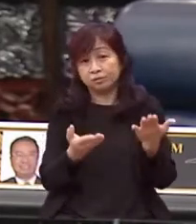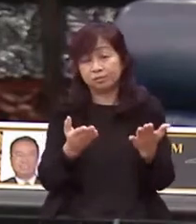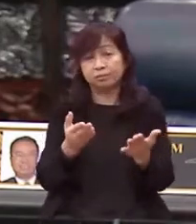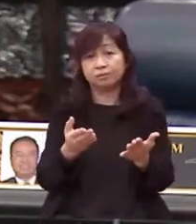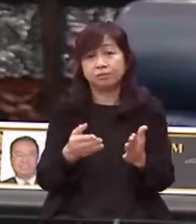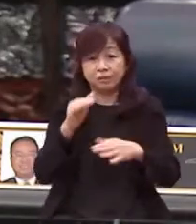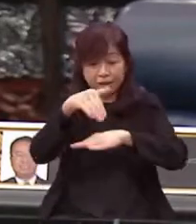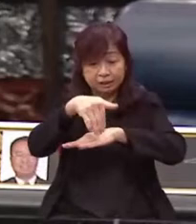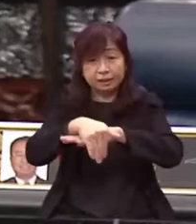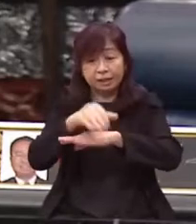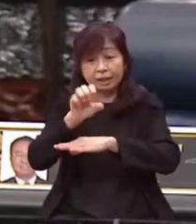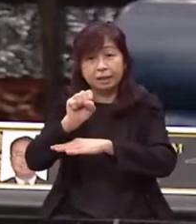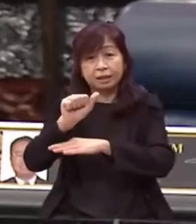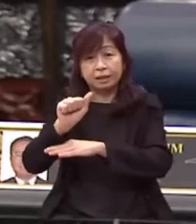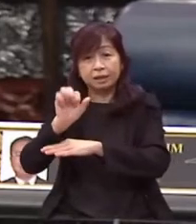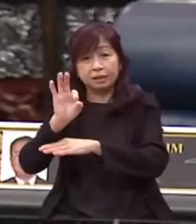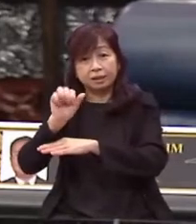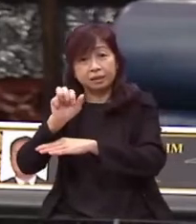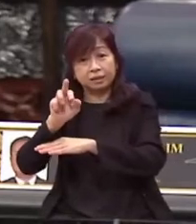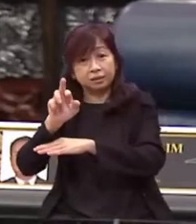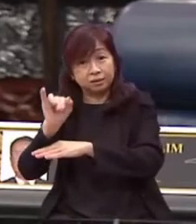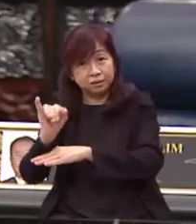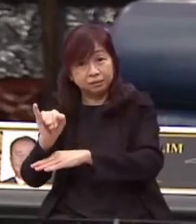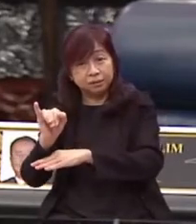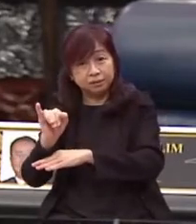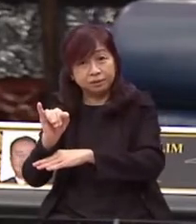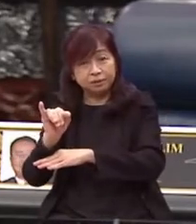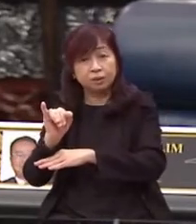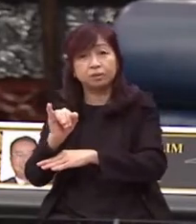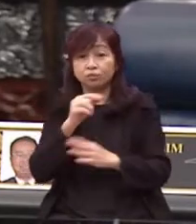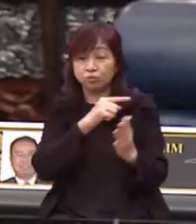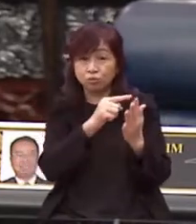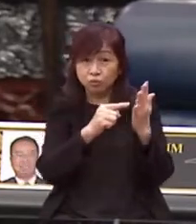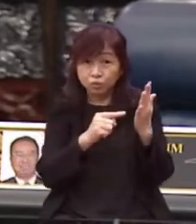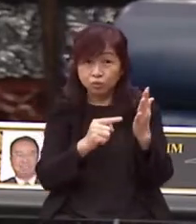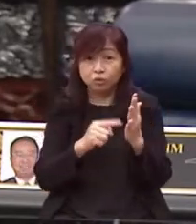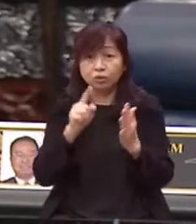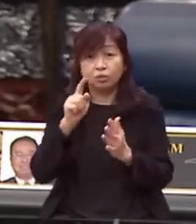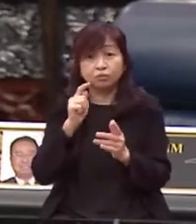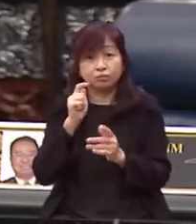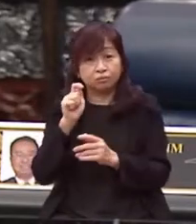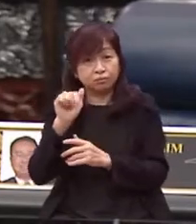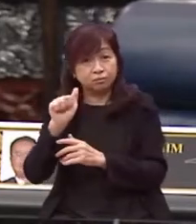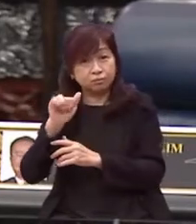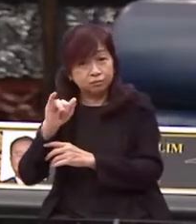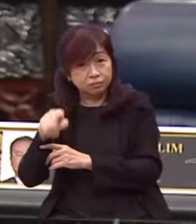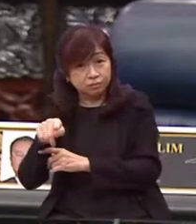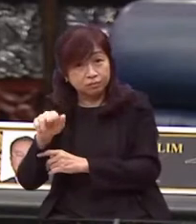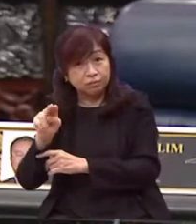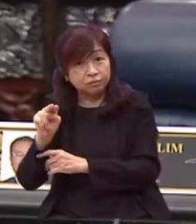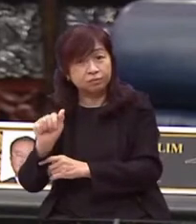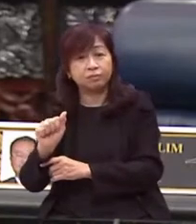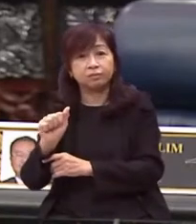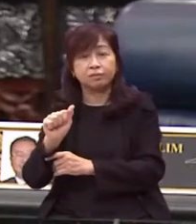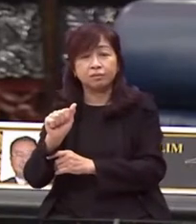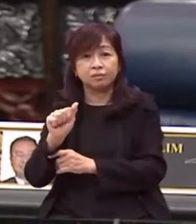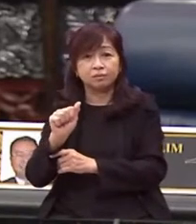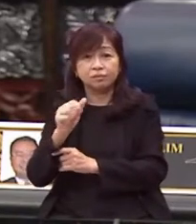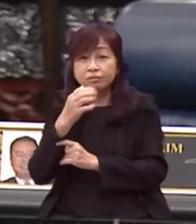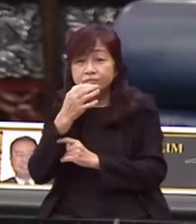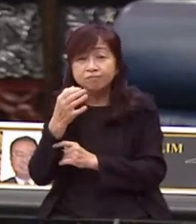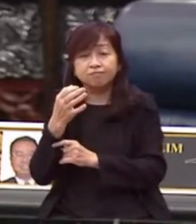saya sebagai contoh Zoo typing telah menarik pelawak yang lebih ramai daripada suhu negara